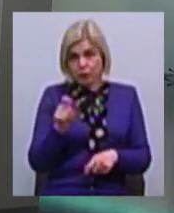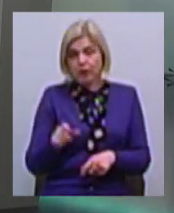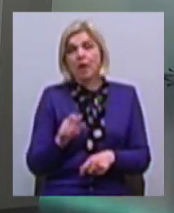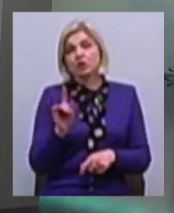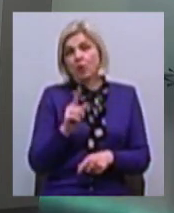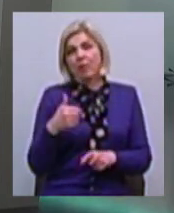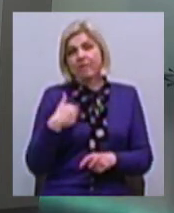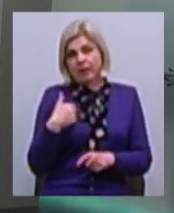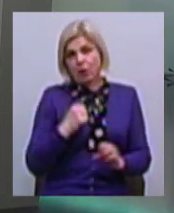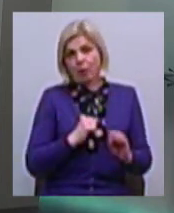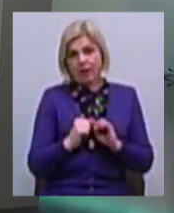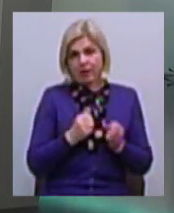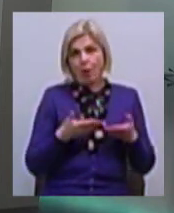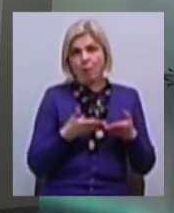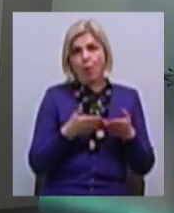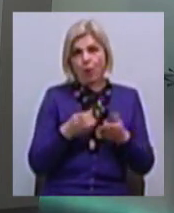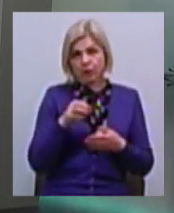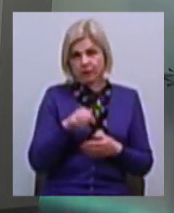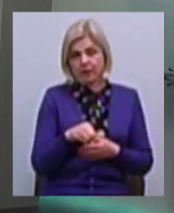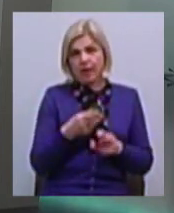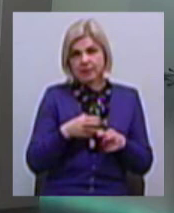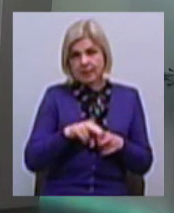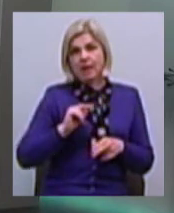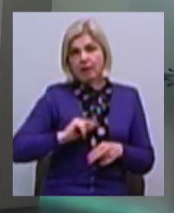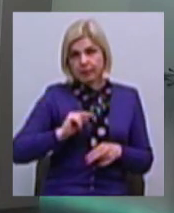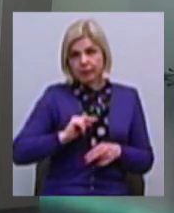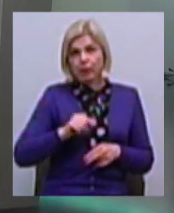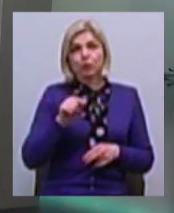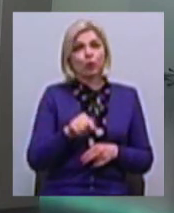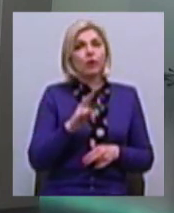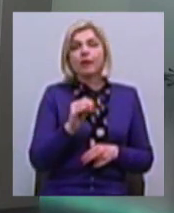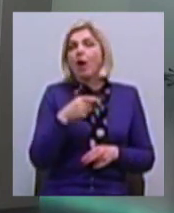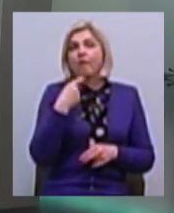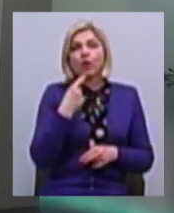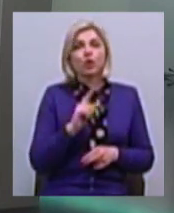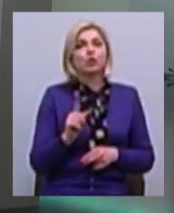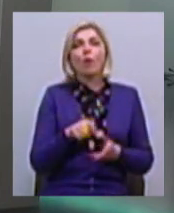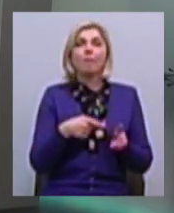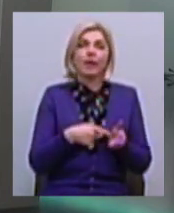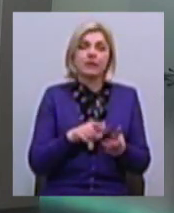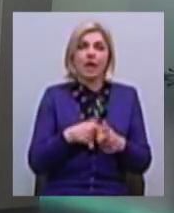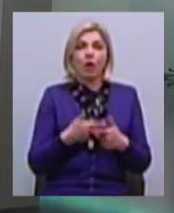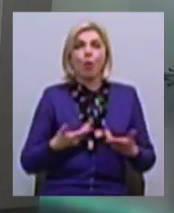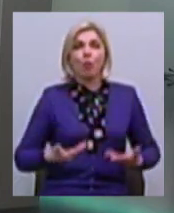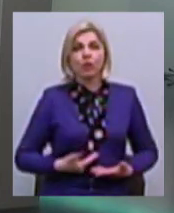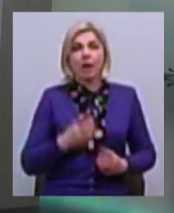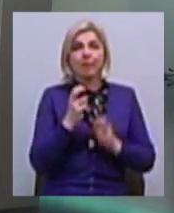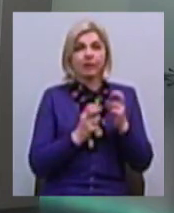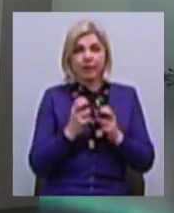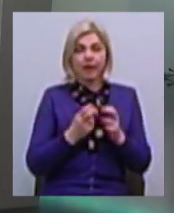ефективно управляти портовою цією діяльністю. Тут не йдеться мова про те, що місто або комунальне підприємство,